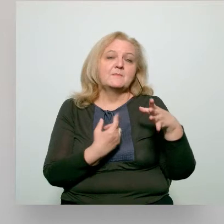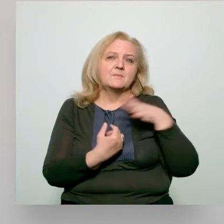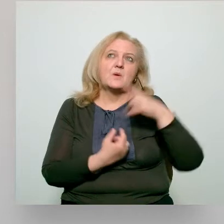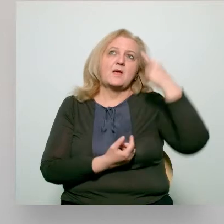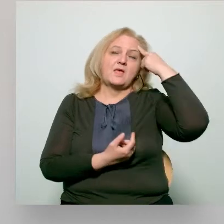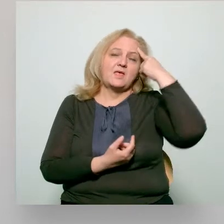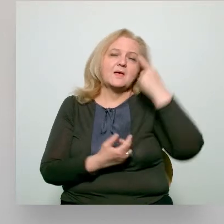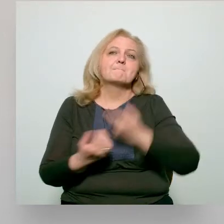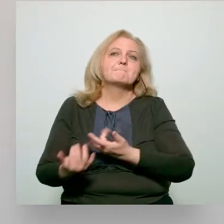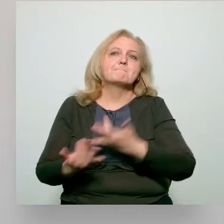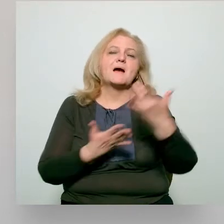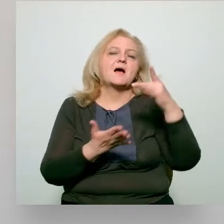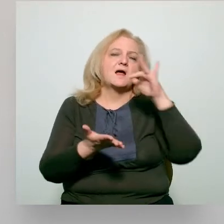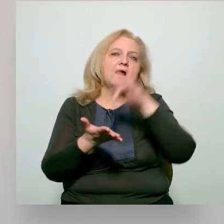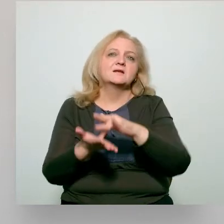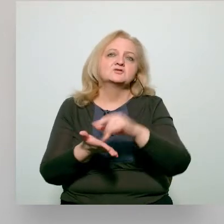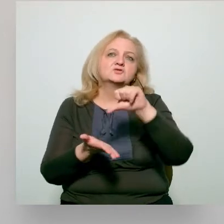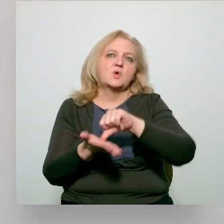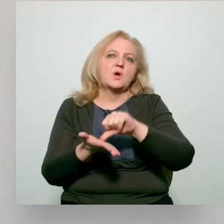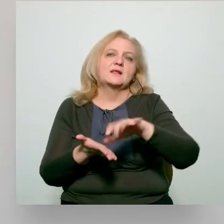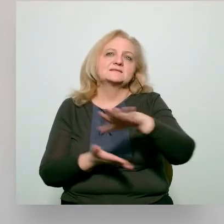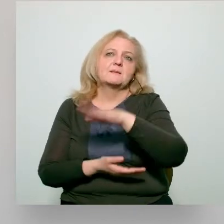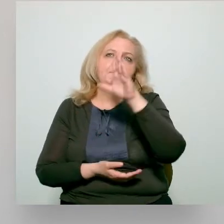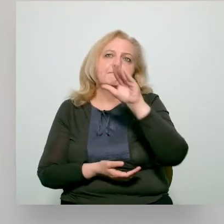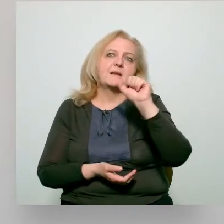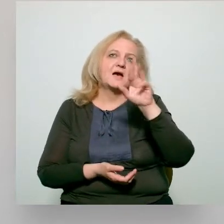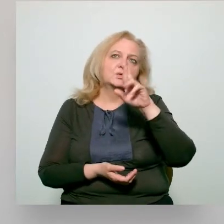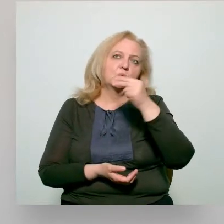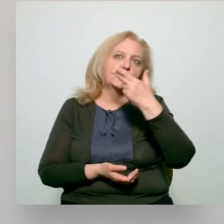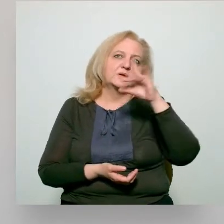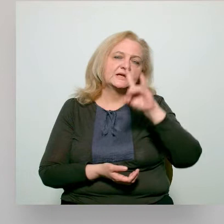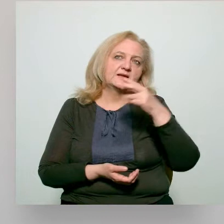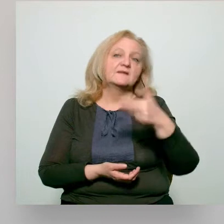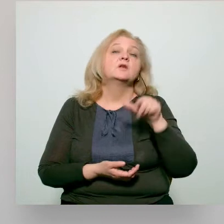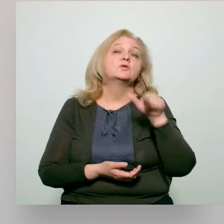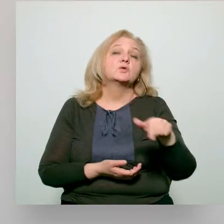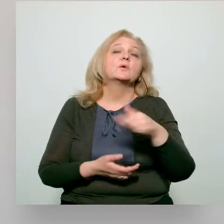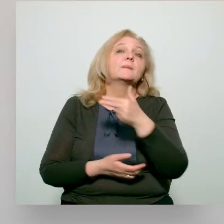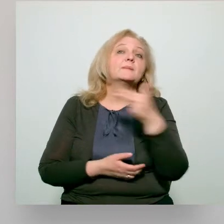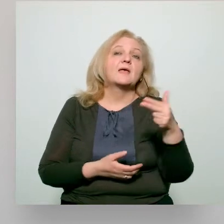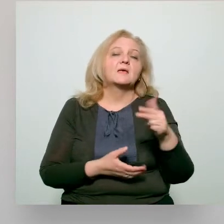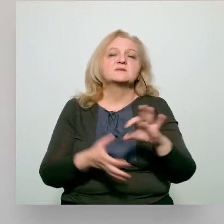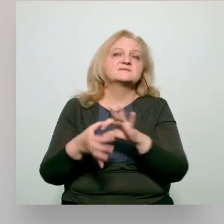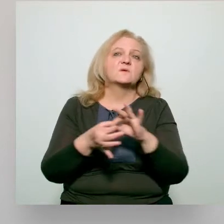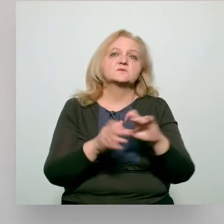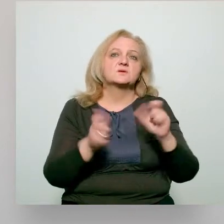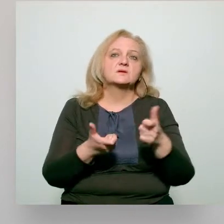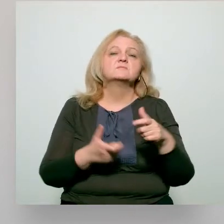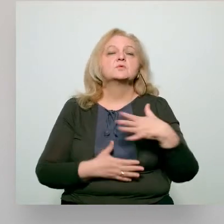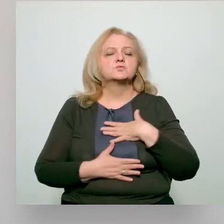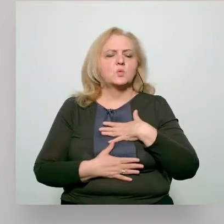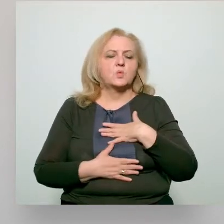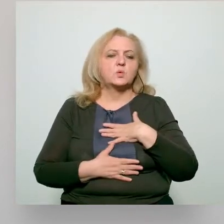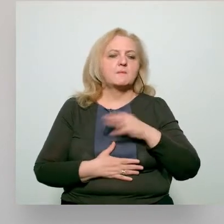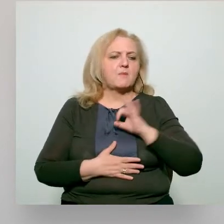Baturyna, stolicy hetmanatu. Z Eneidą Kotlarewską i z tym motywem dotyczącym utraconej